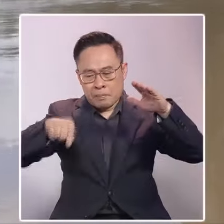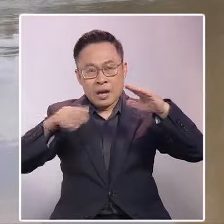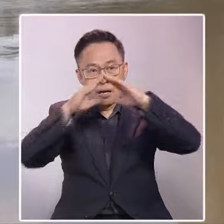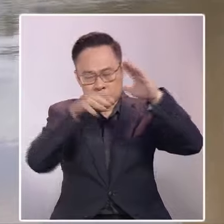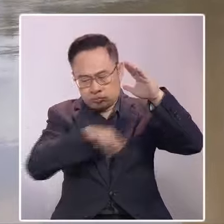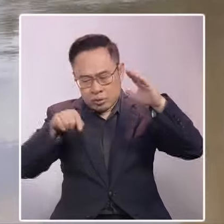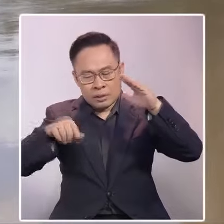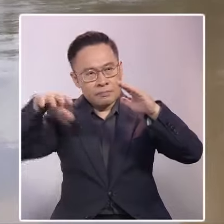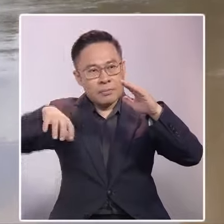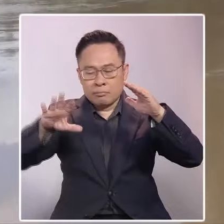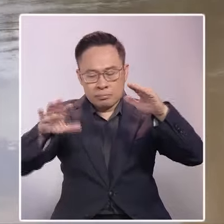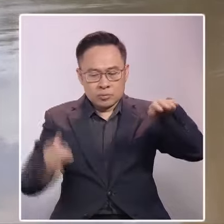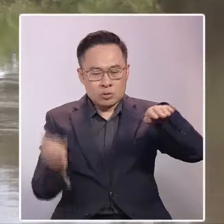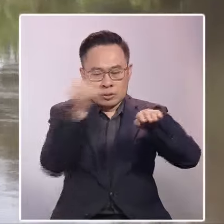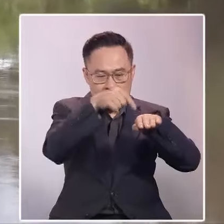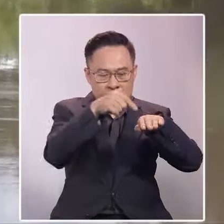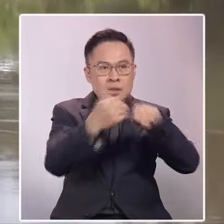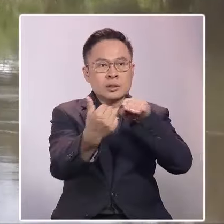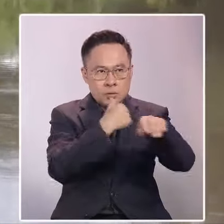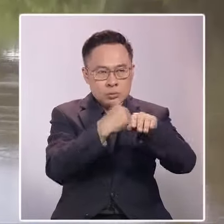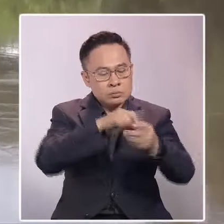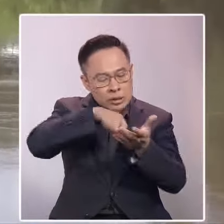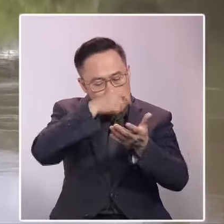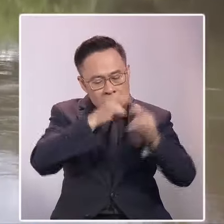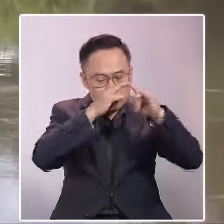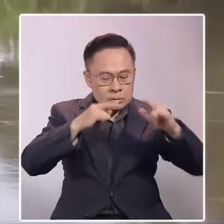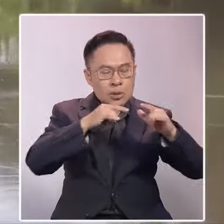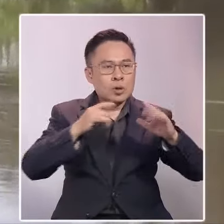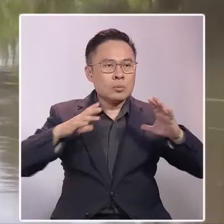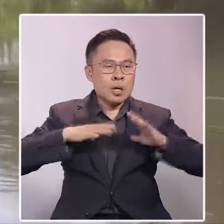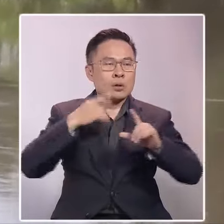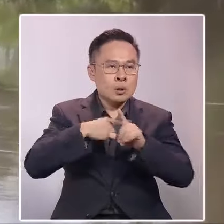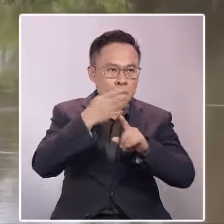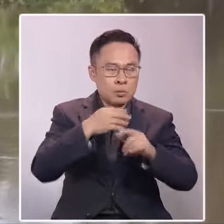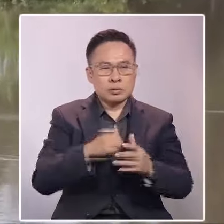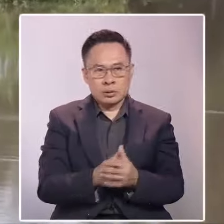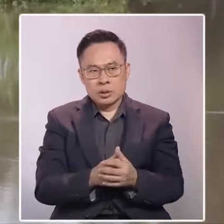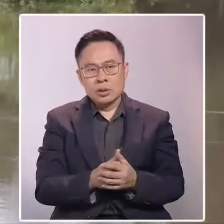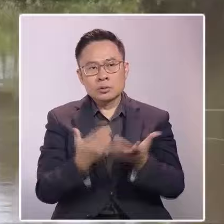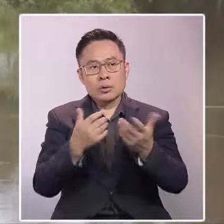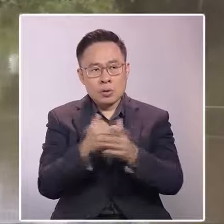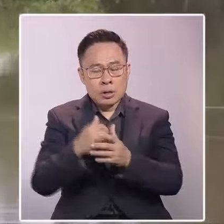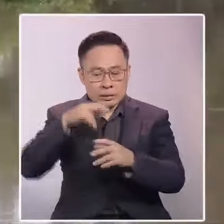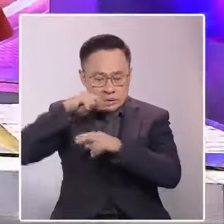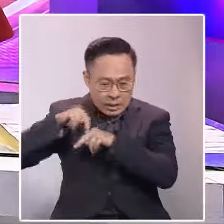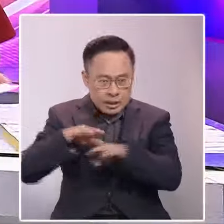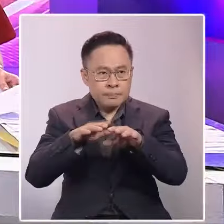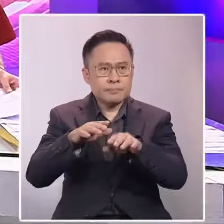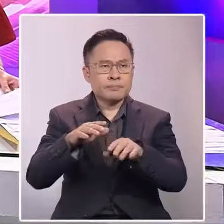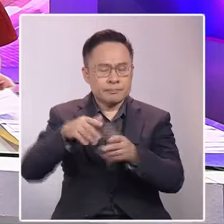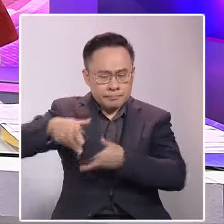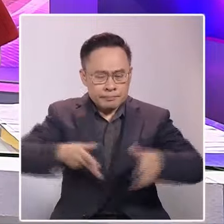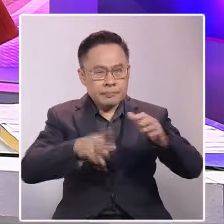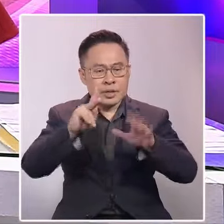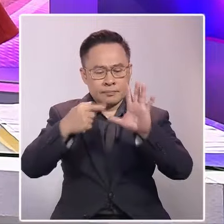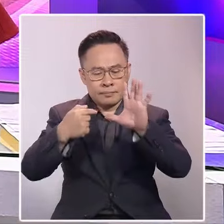ทีค่ะนี่คือสถานการณ์ที่เกิดขึ้นลำน้ำก่ำนะคะจะไหลลงลำน้ำชีในช่วงรอยต่อที่จังหวัดชัยภูมินะคะคุณผู้ชมแล้ว